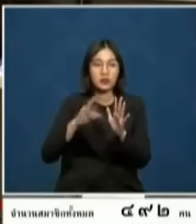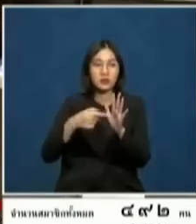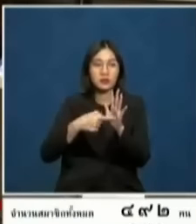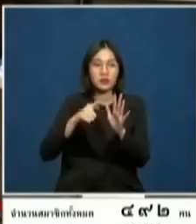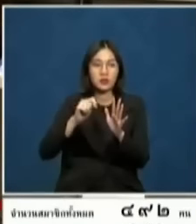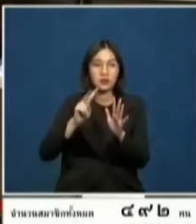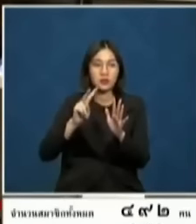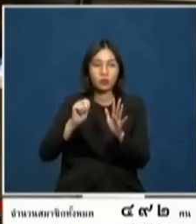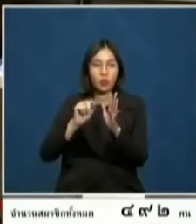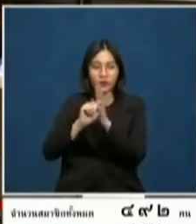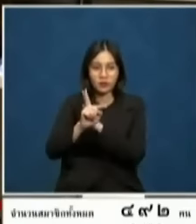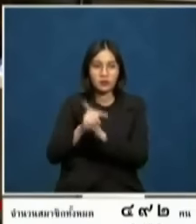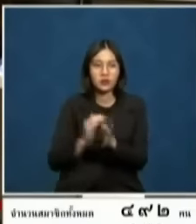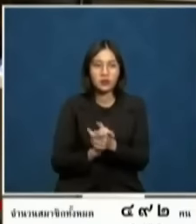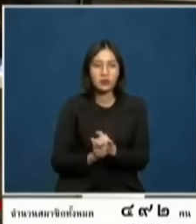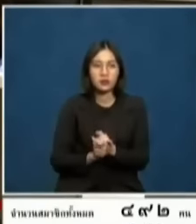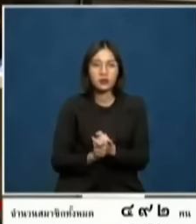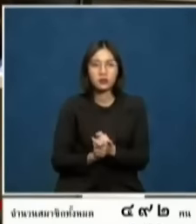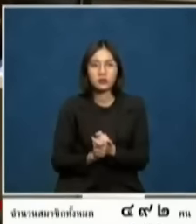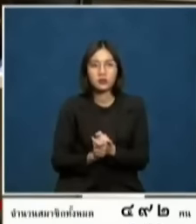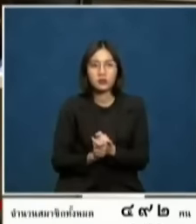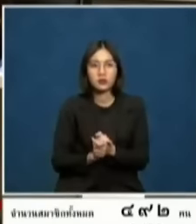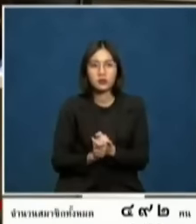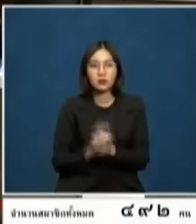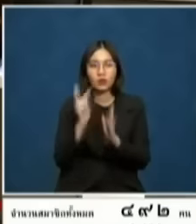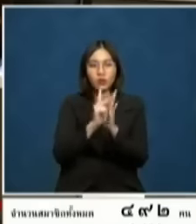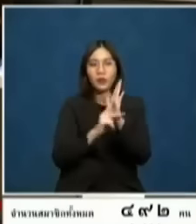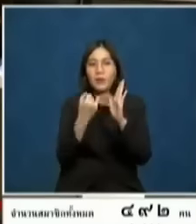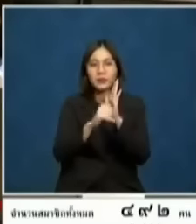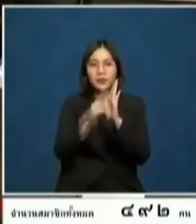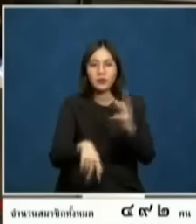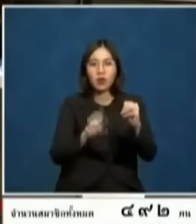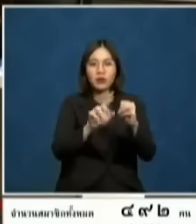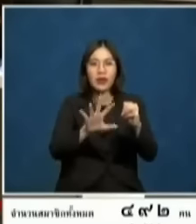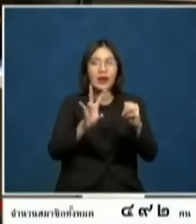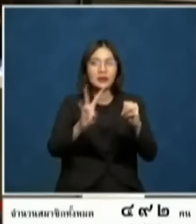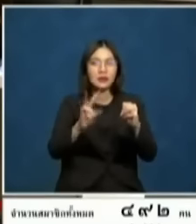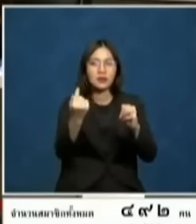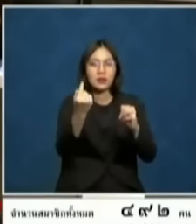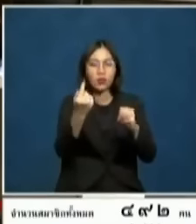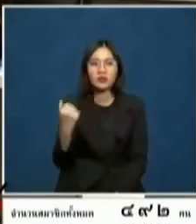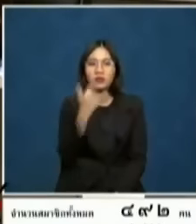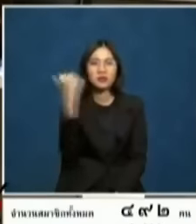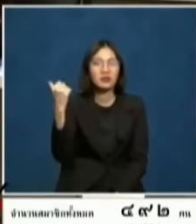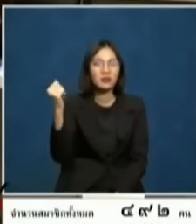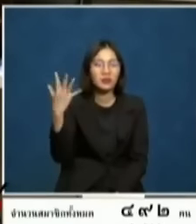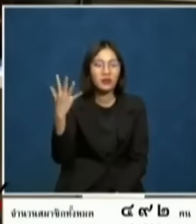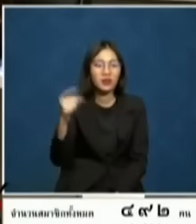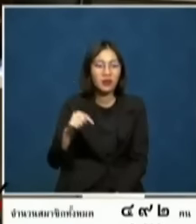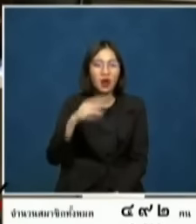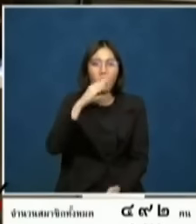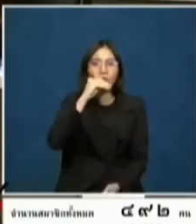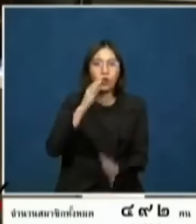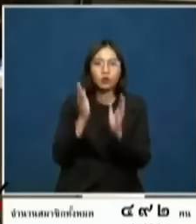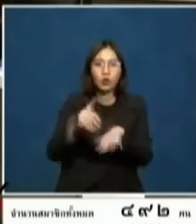ะ อย่าให้ถึงขนาดนั้นเลยเน า ะ อย่าให้ถึงขนาดนั้นเลยนะนี่คือบรรยากาศฮะนะซึ่งเป็นที่มาว่าเอ๊ะจะมา